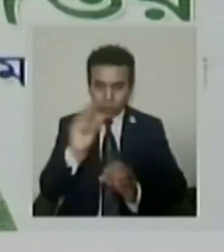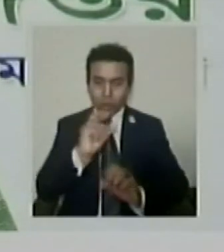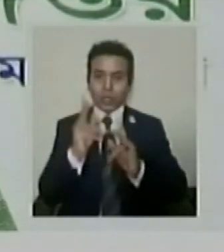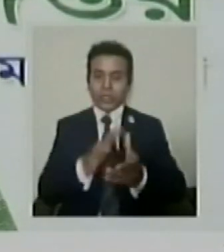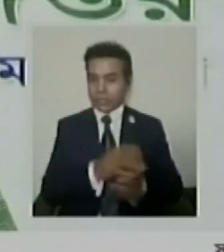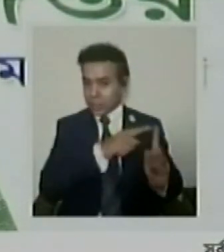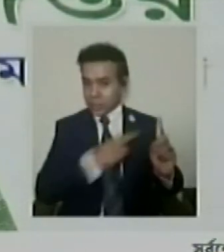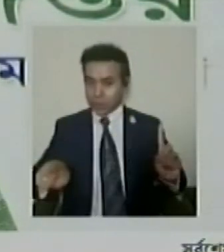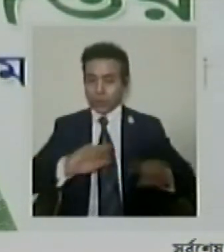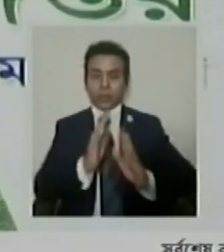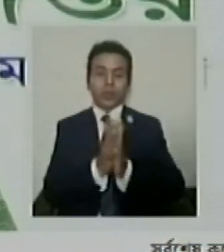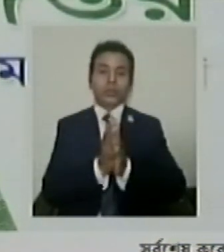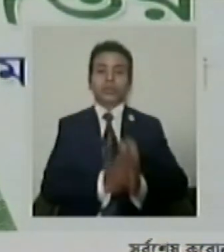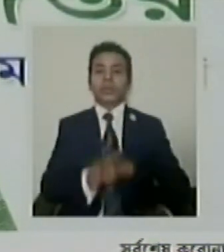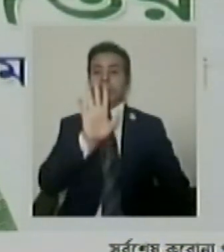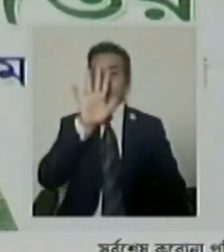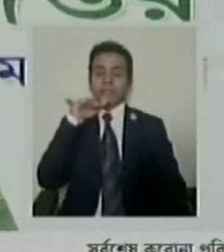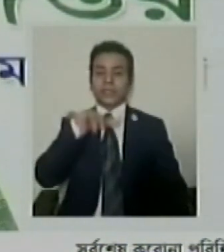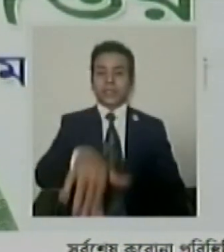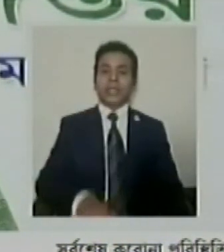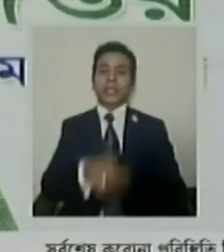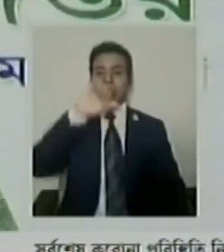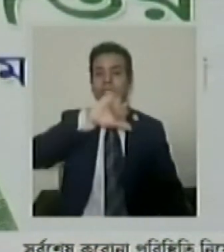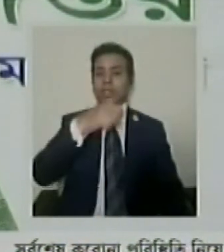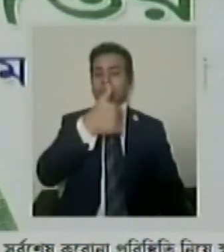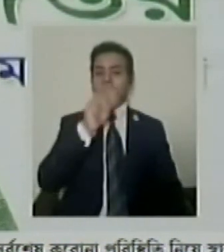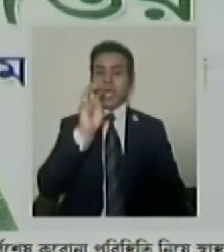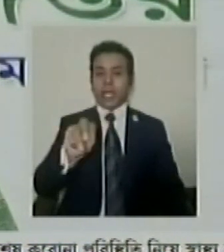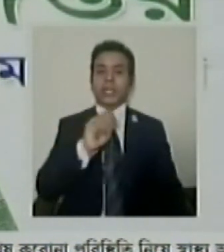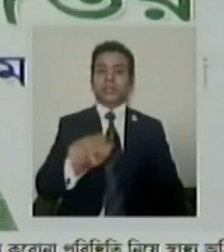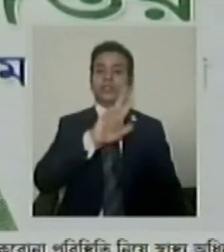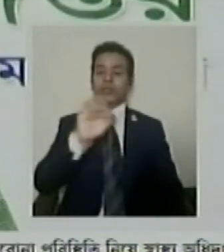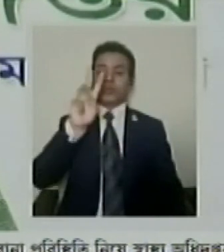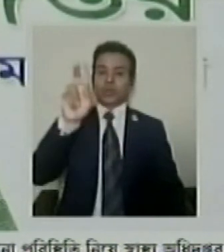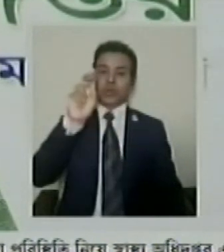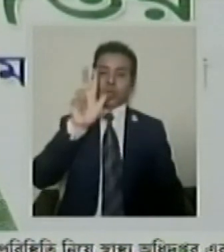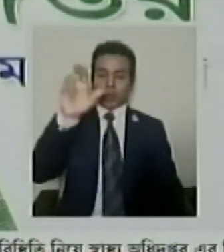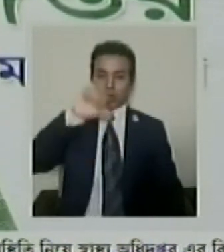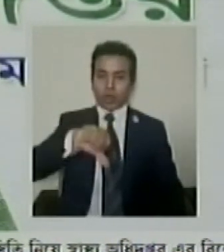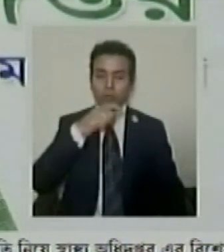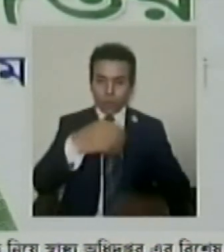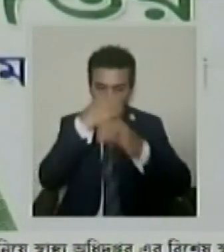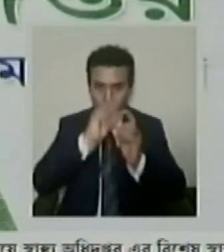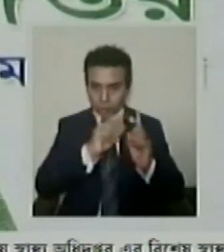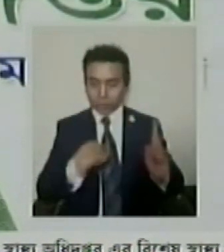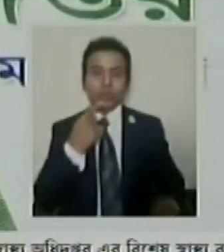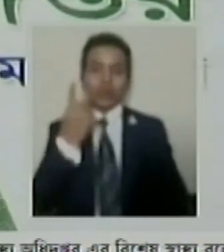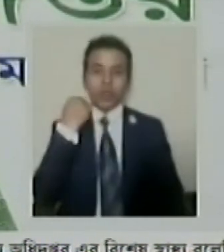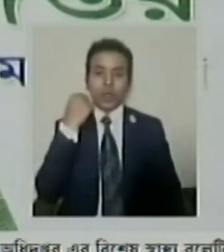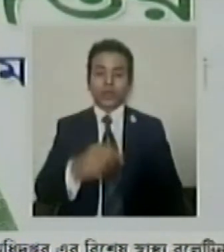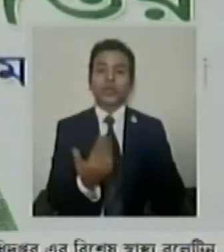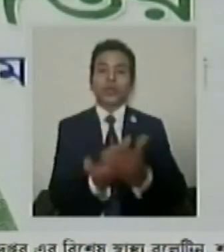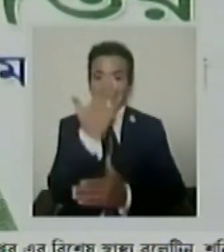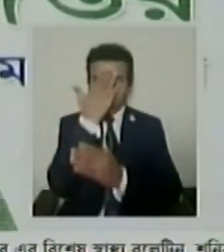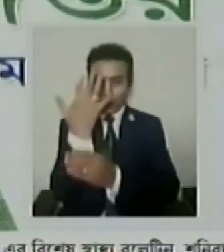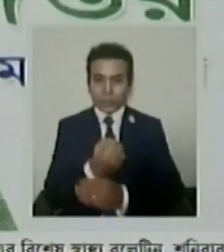বুলেটিনে জানানো হয়, গত 24 ঘন্টায় এই ভাইরাসে নতুন শনাক্ত হয়েছে আরও 3240 জন। দেশে এ যাবত মোট করোনা